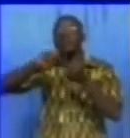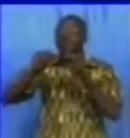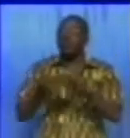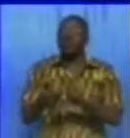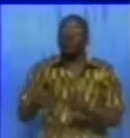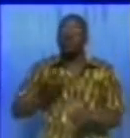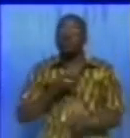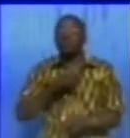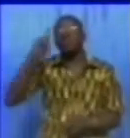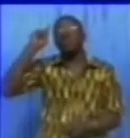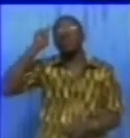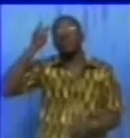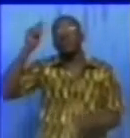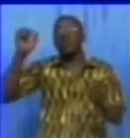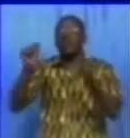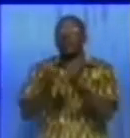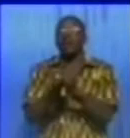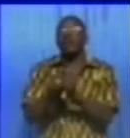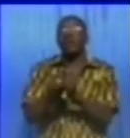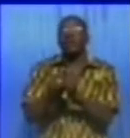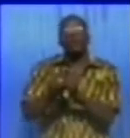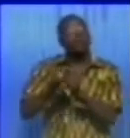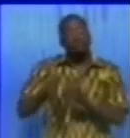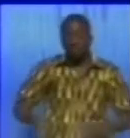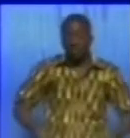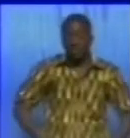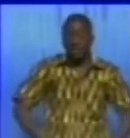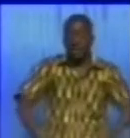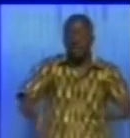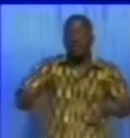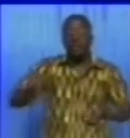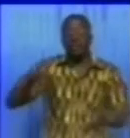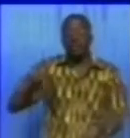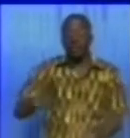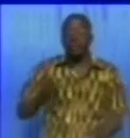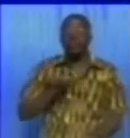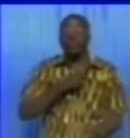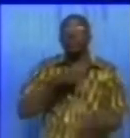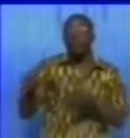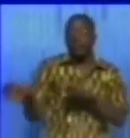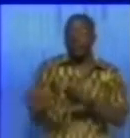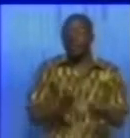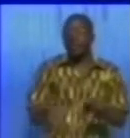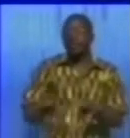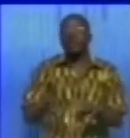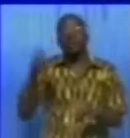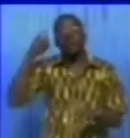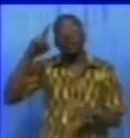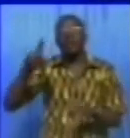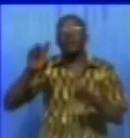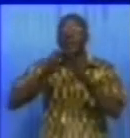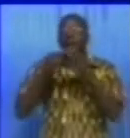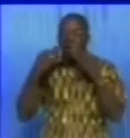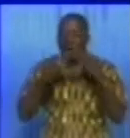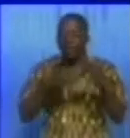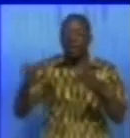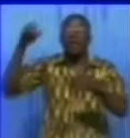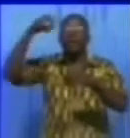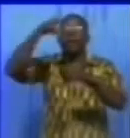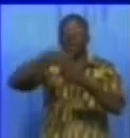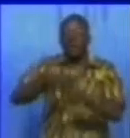pensons qu'avec les caniveaux que nous sommes en train de faire et surtout les mares intérieures que nous sommes en